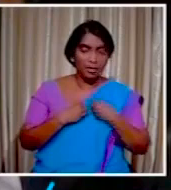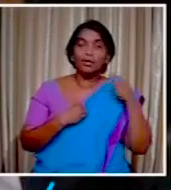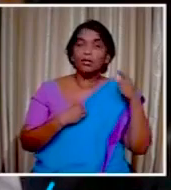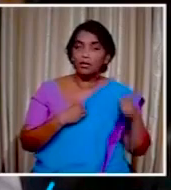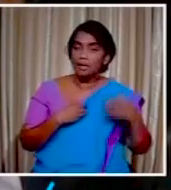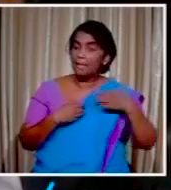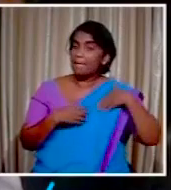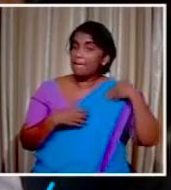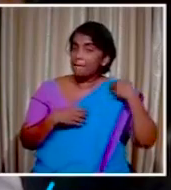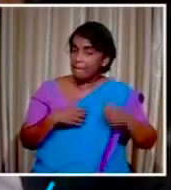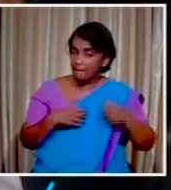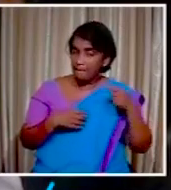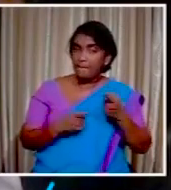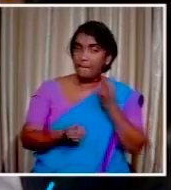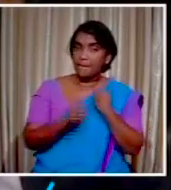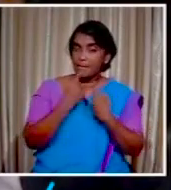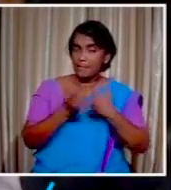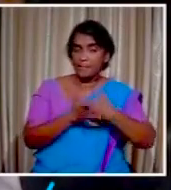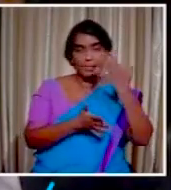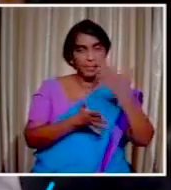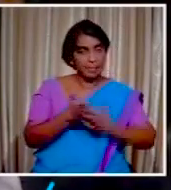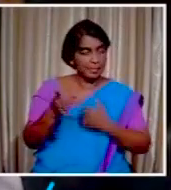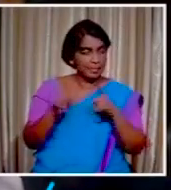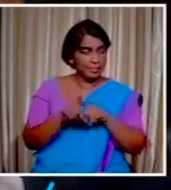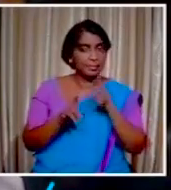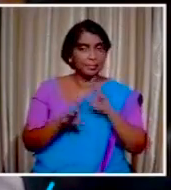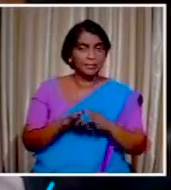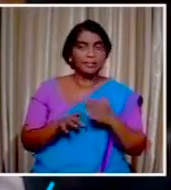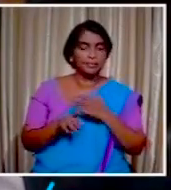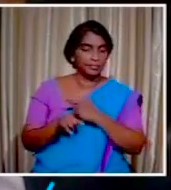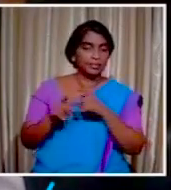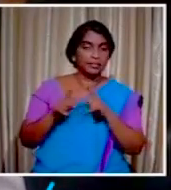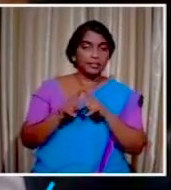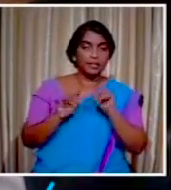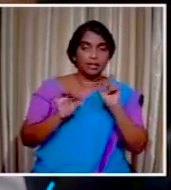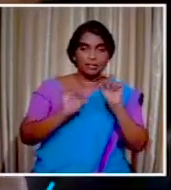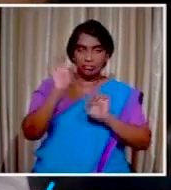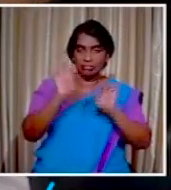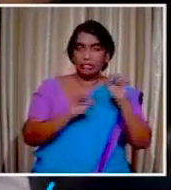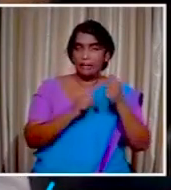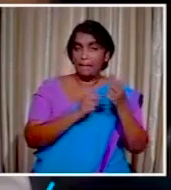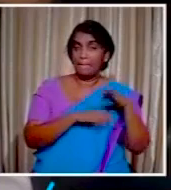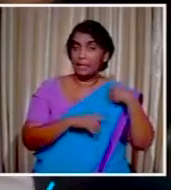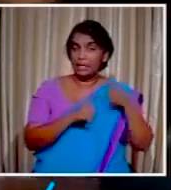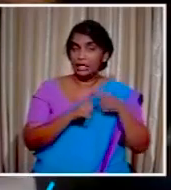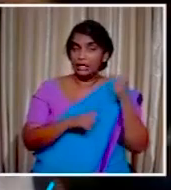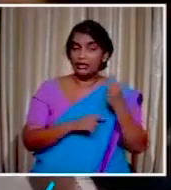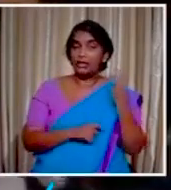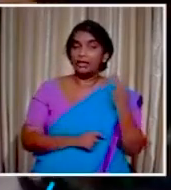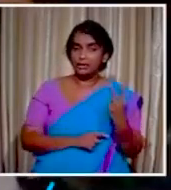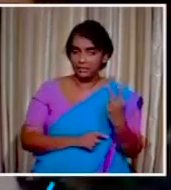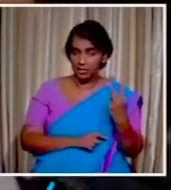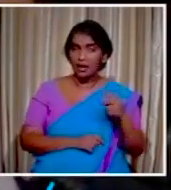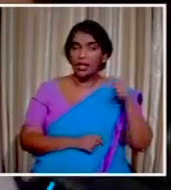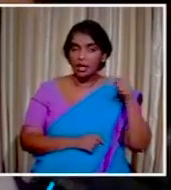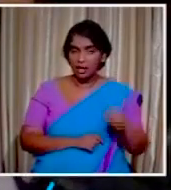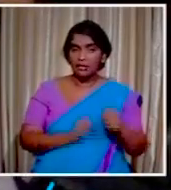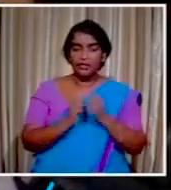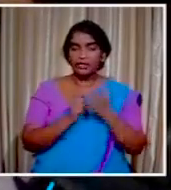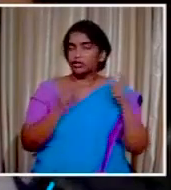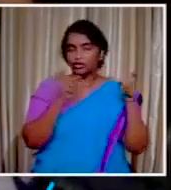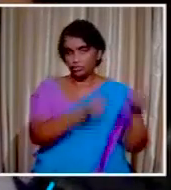මූලික පරීක්ෂණ වාර්තාවට අනුව සිස්ටම් කන්ට්‍රෝල් එකේ ඉන්න දෙදෙනෙක් ප්‍රධාන ඉංජිනේරු දෙදෙනෙක් අද